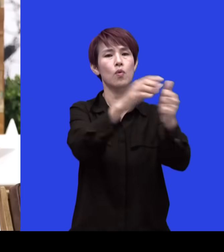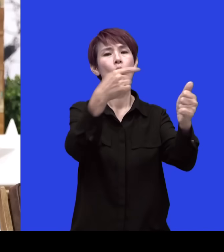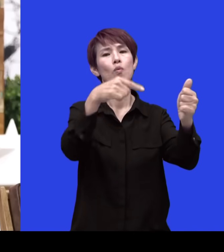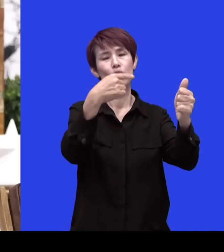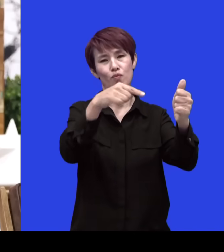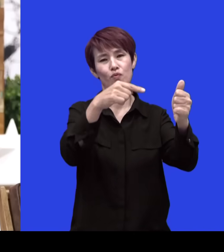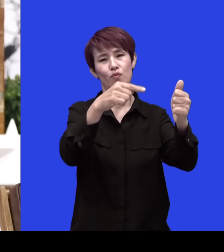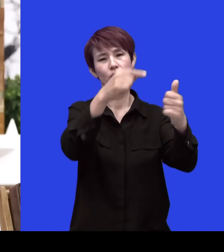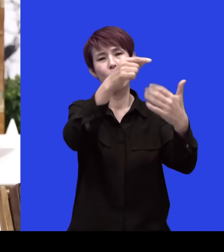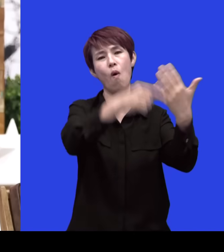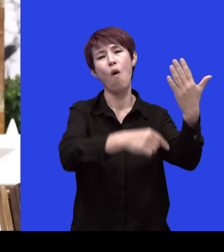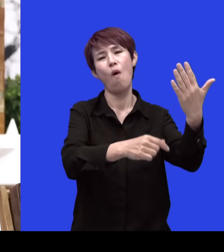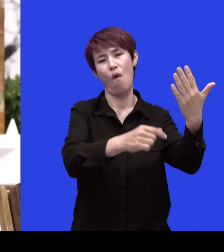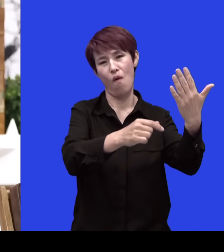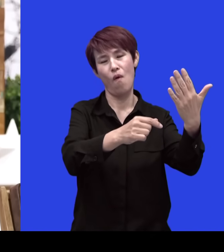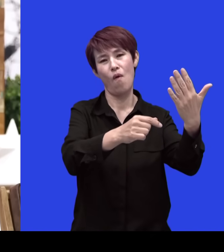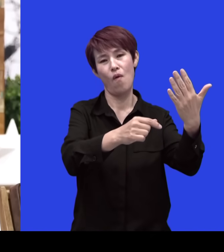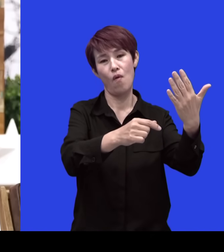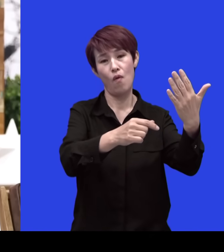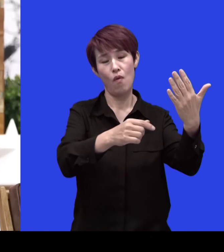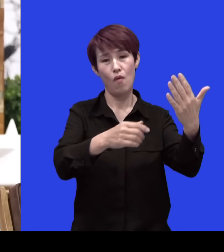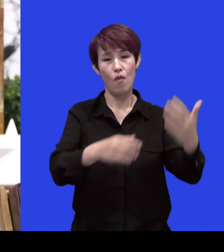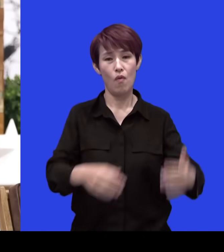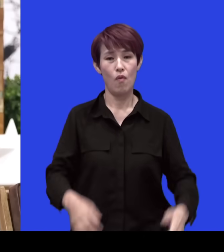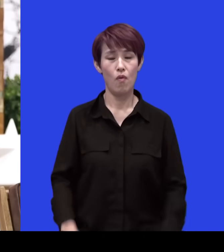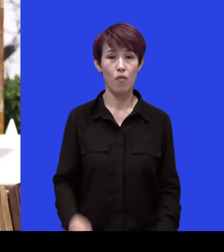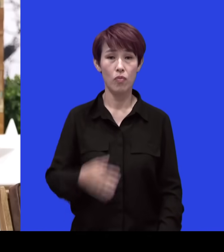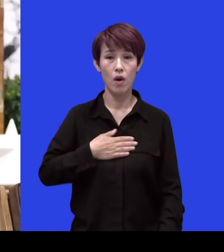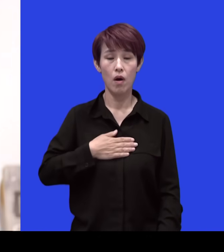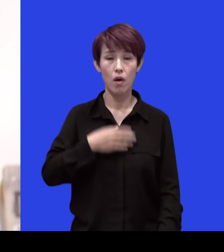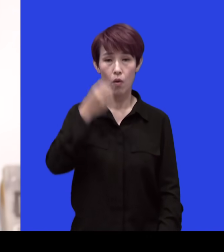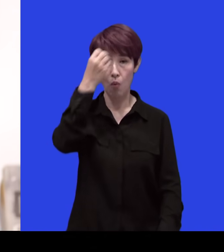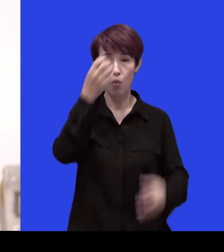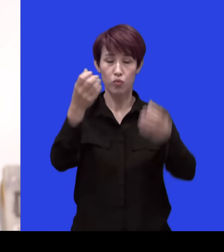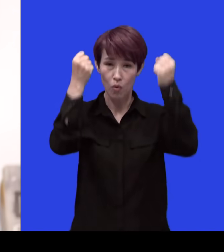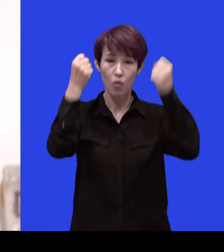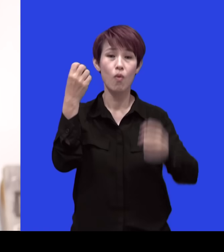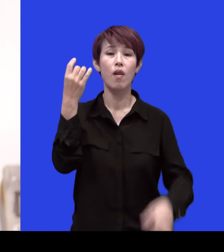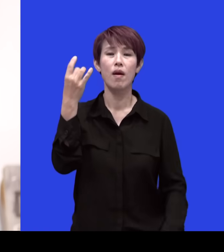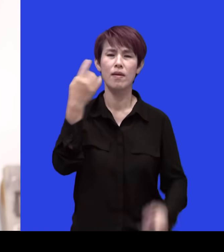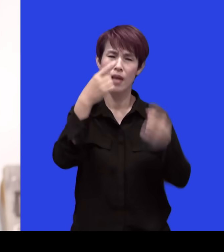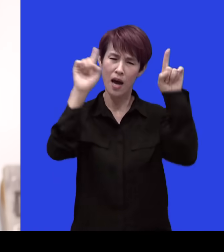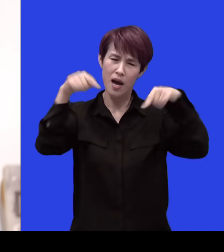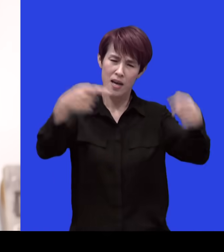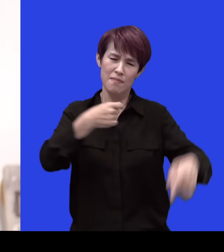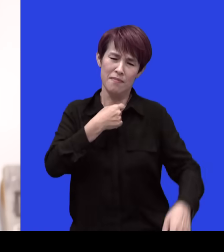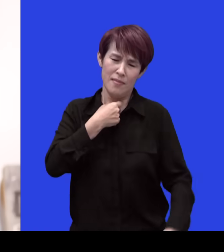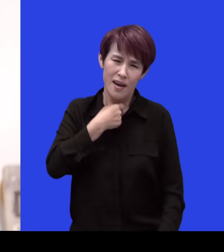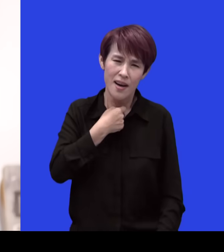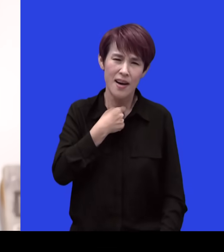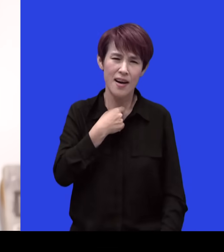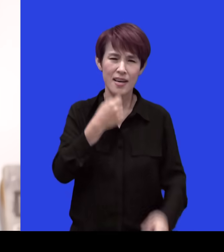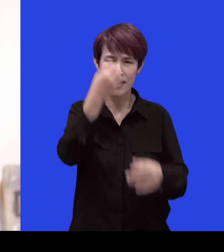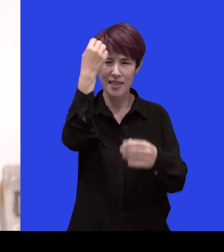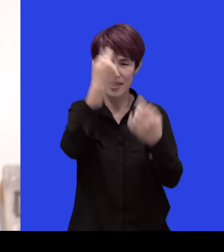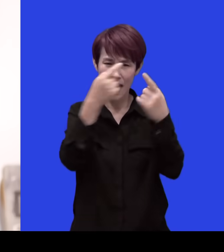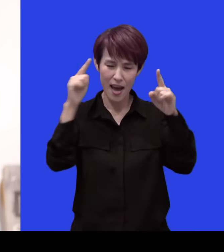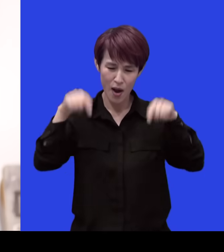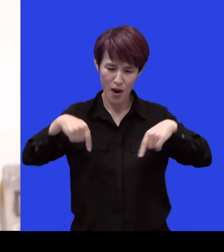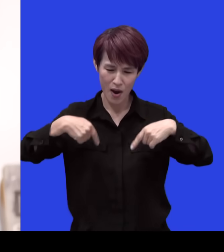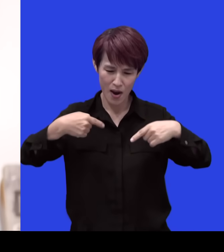높이기 위해서 예. 저는 원래 육군 소위 때 고졸이었어요. 예. 얼마나 대학 들어가고 싶었어요. 네. 정말